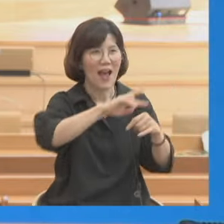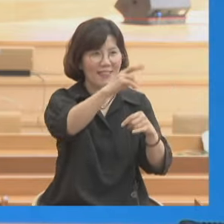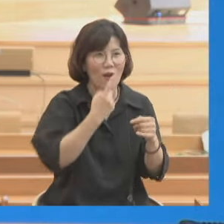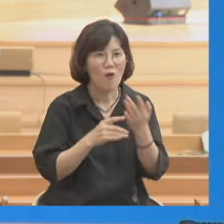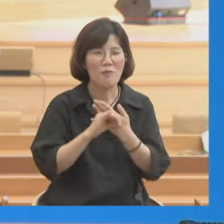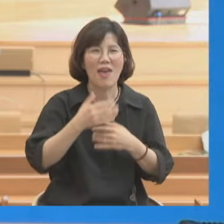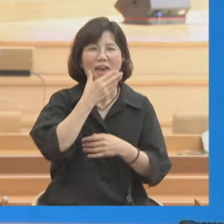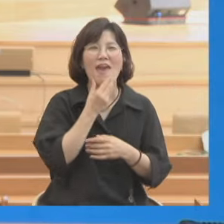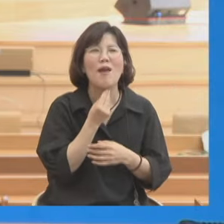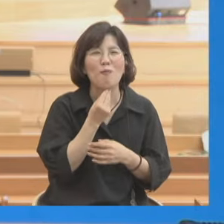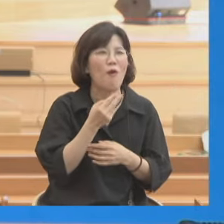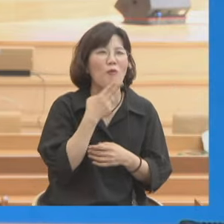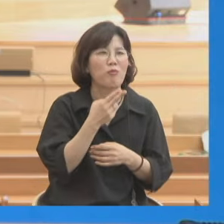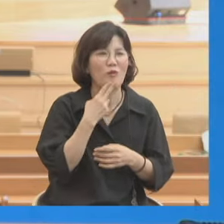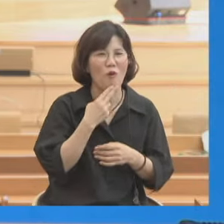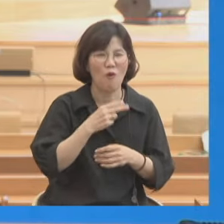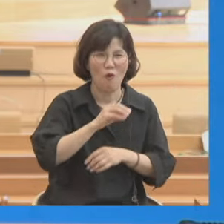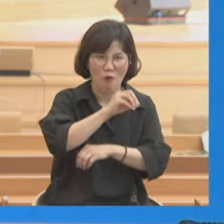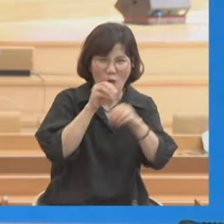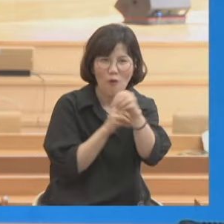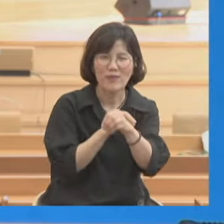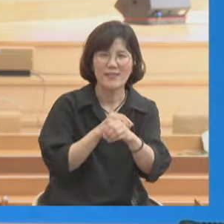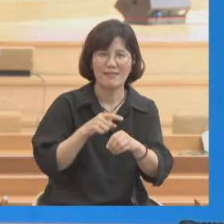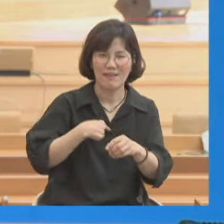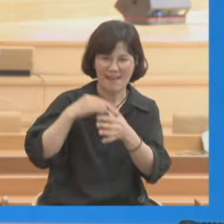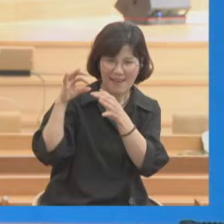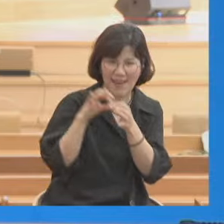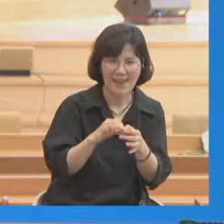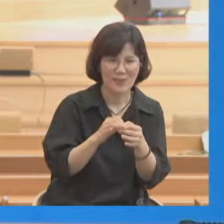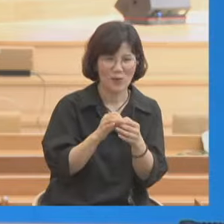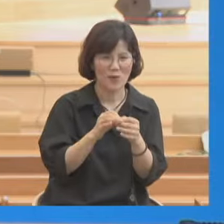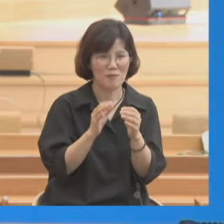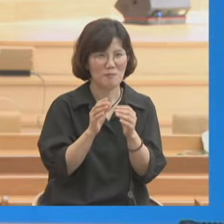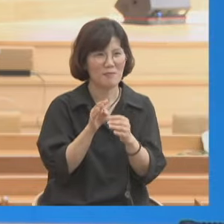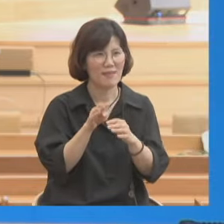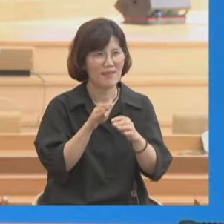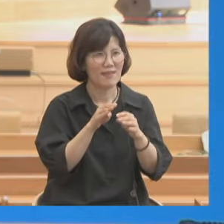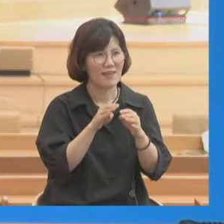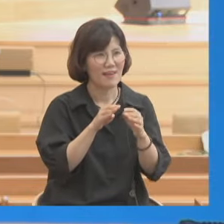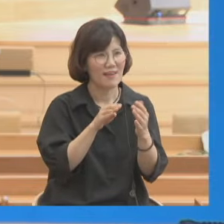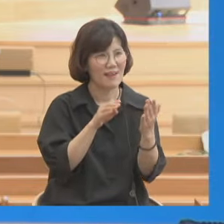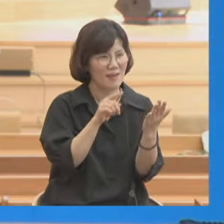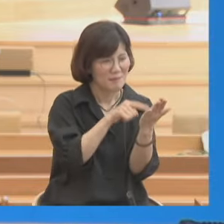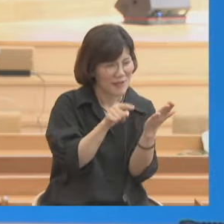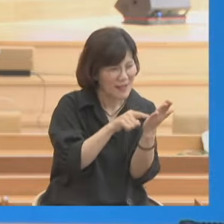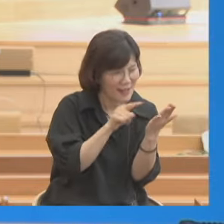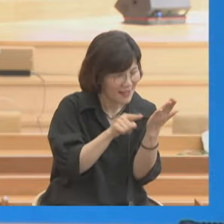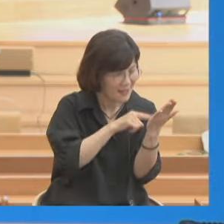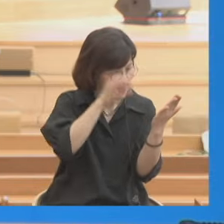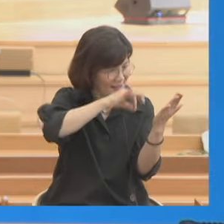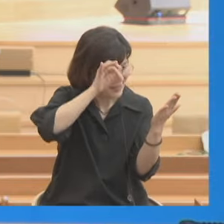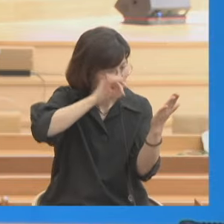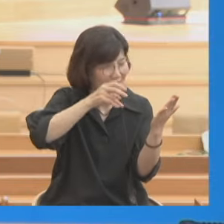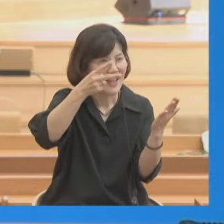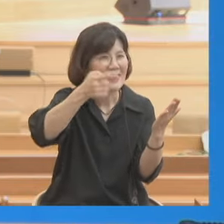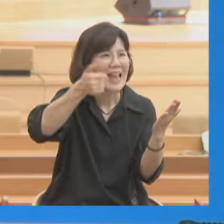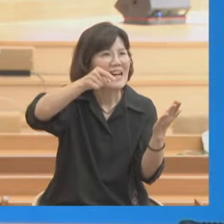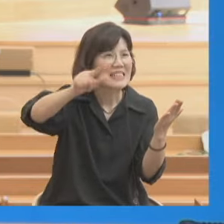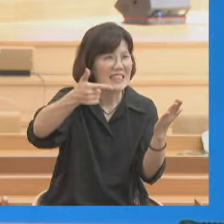되는데 집에 돌아오는 그 차 안에서 계속 검색해. 당근마켓 들락날락거리면서